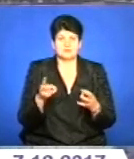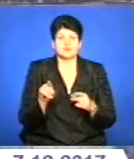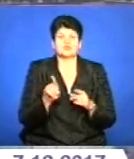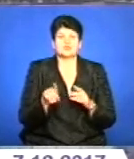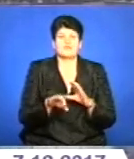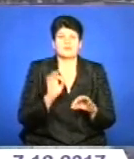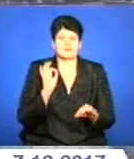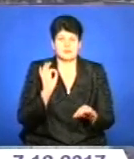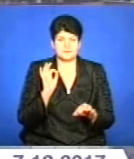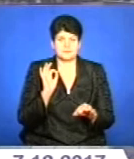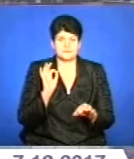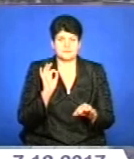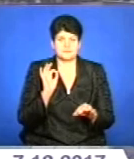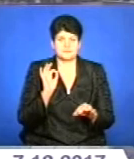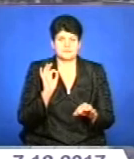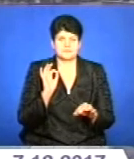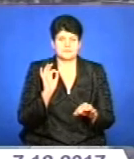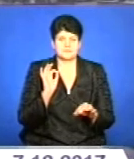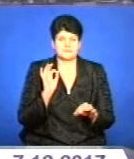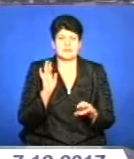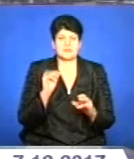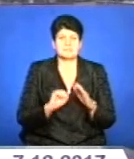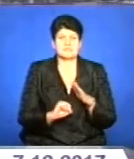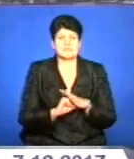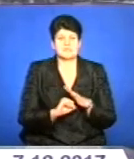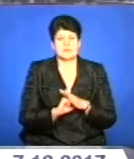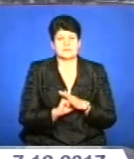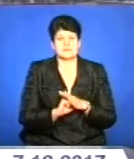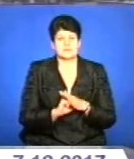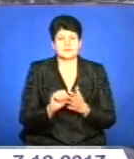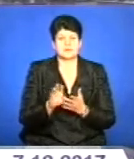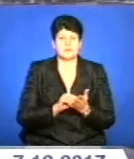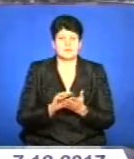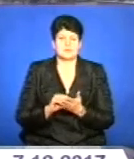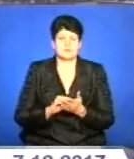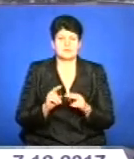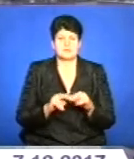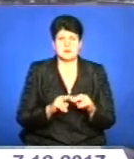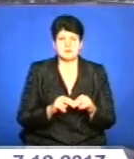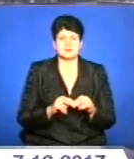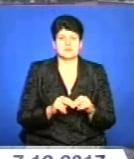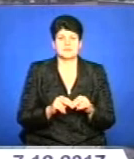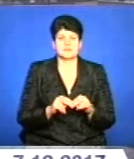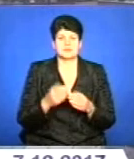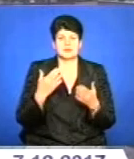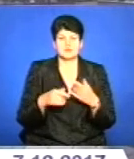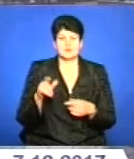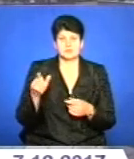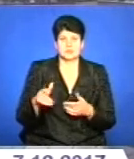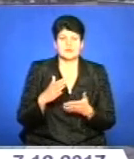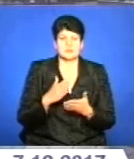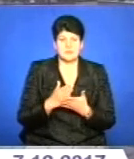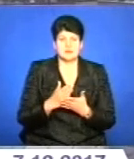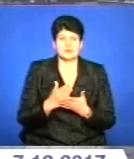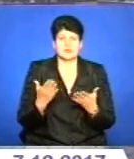вибрали, на підставі ксерокопії паспорта. І якщо людина має